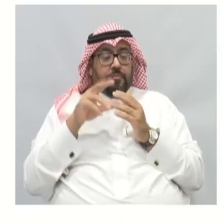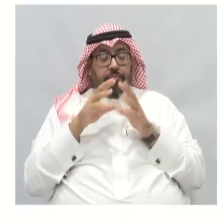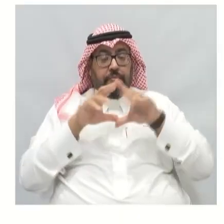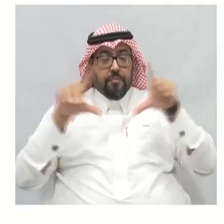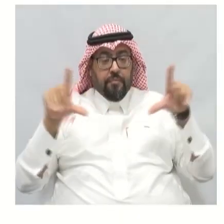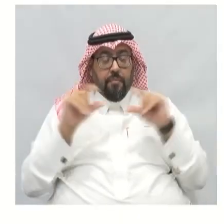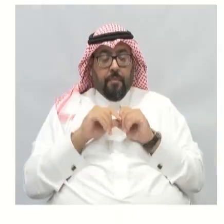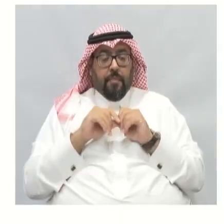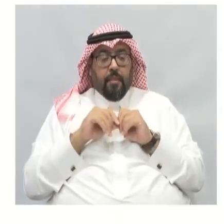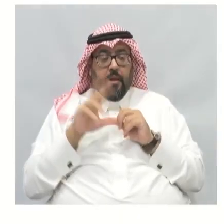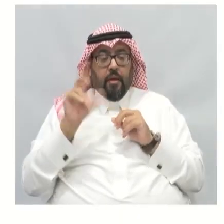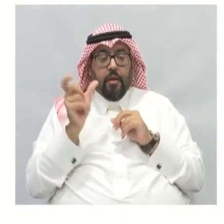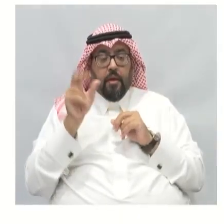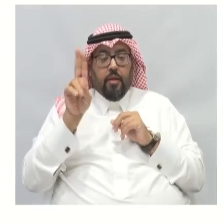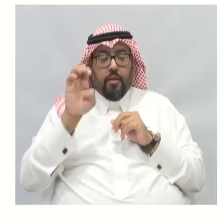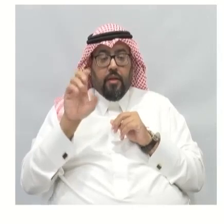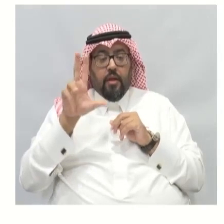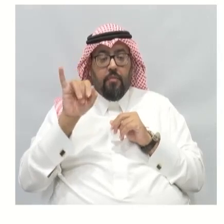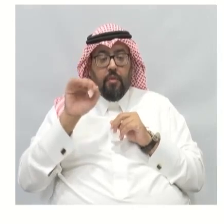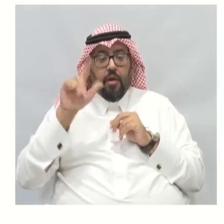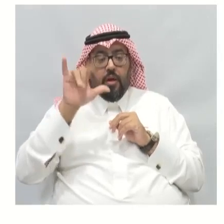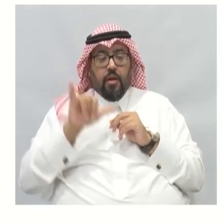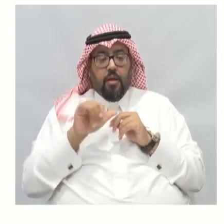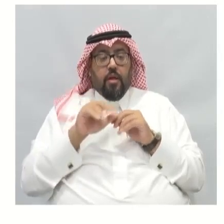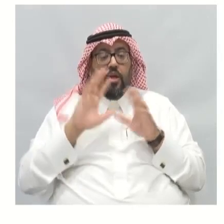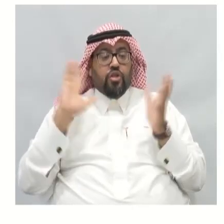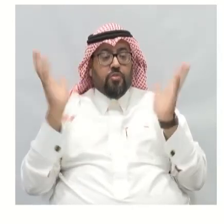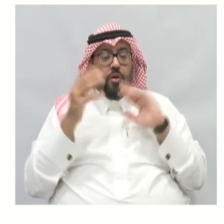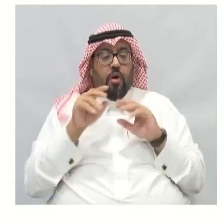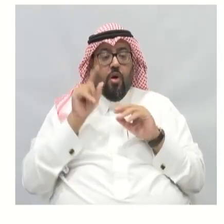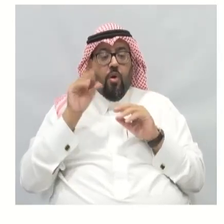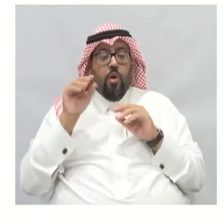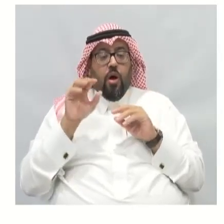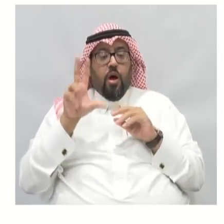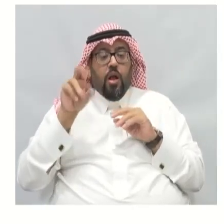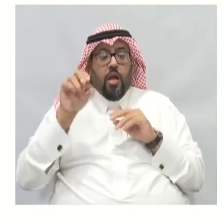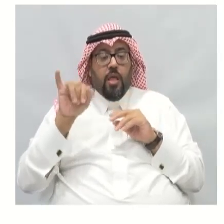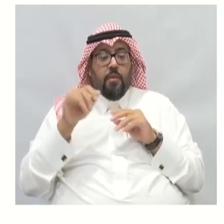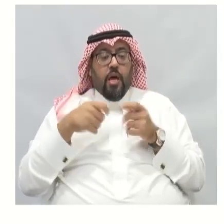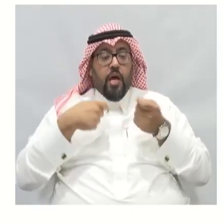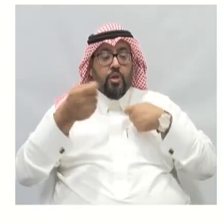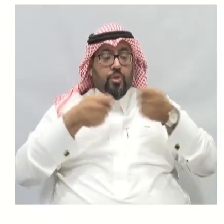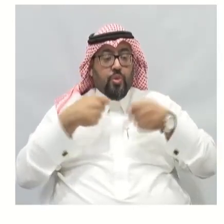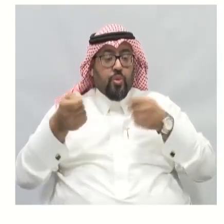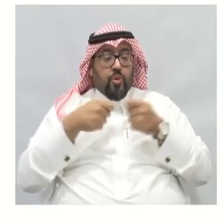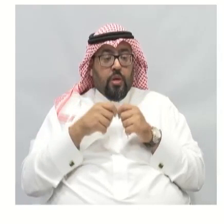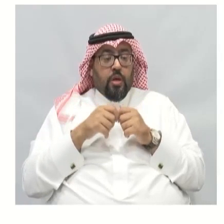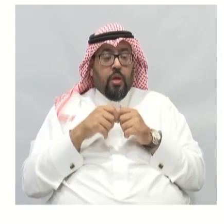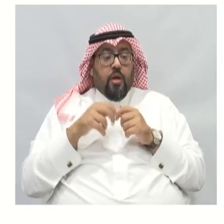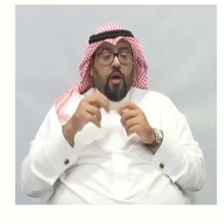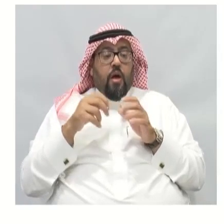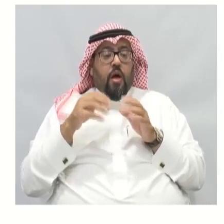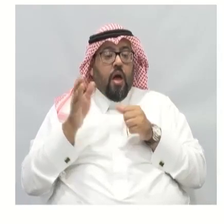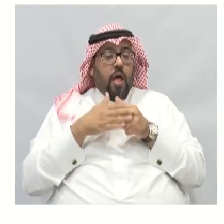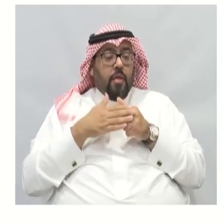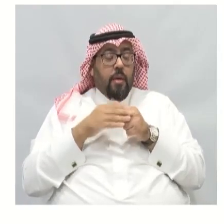ومصطلحات الناتج المحلي الاجمالي ماذا يقصد فيه هو القيمه السوقيه للسلع والخدمات